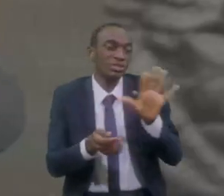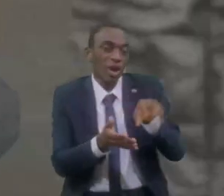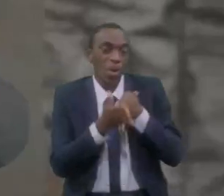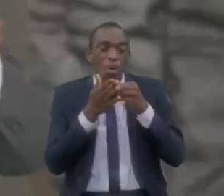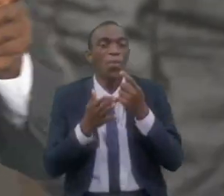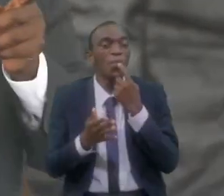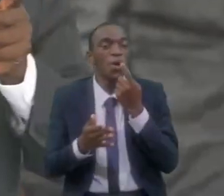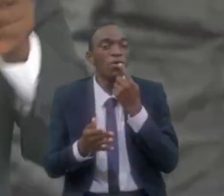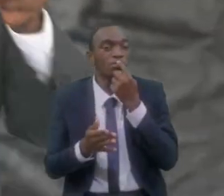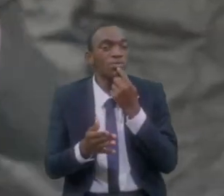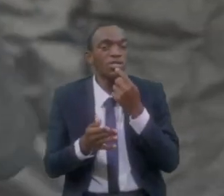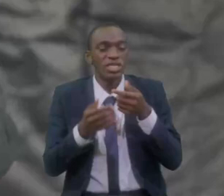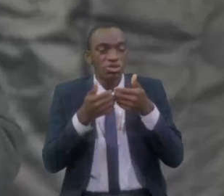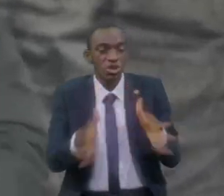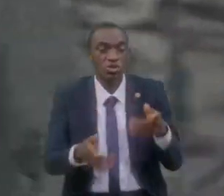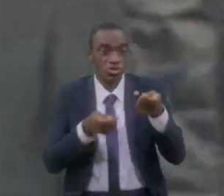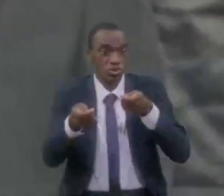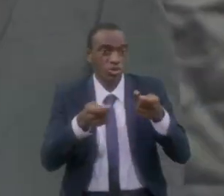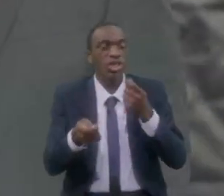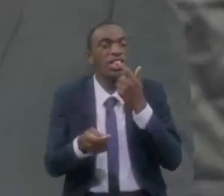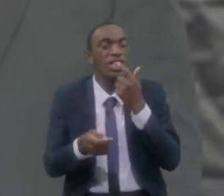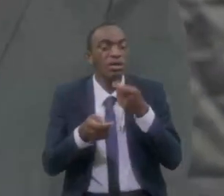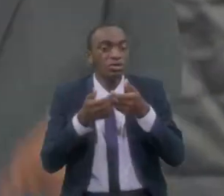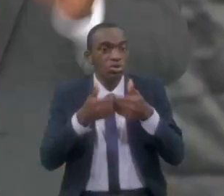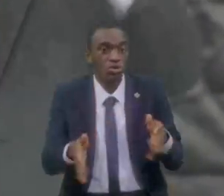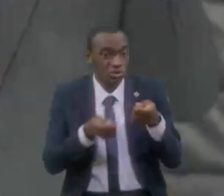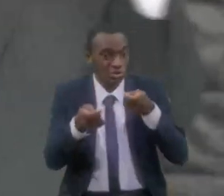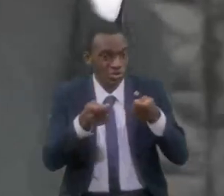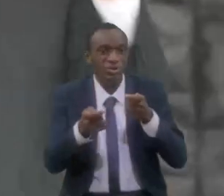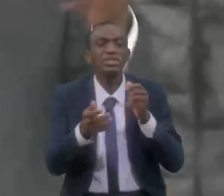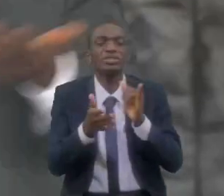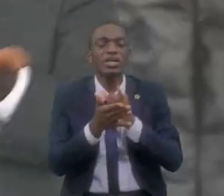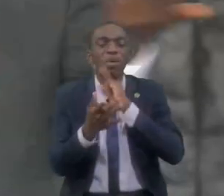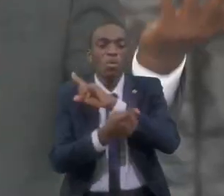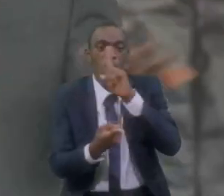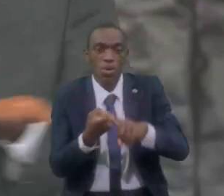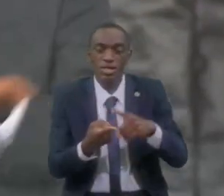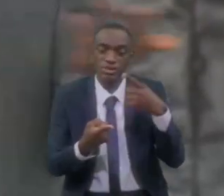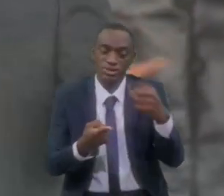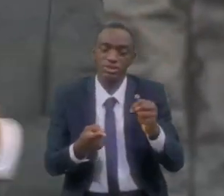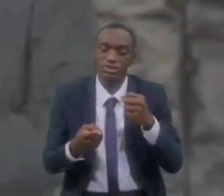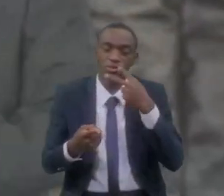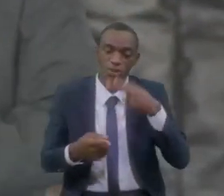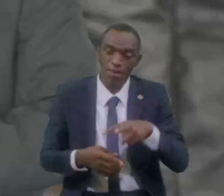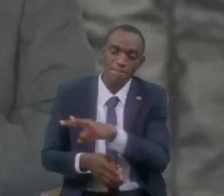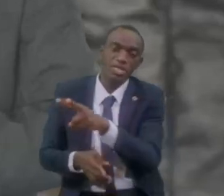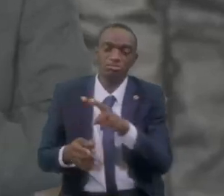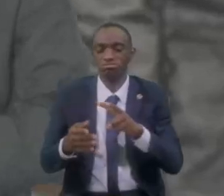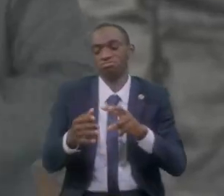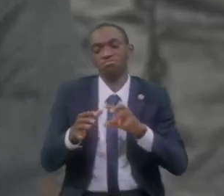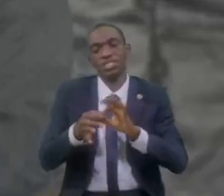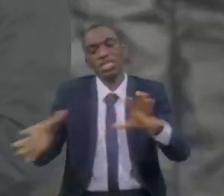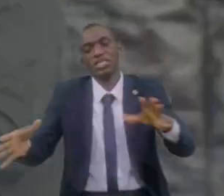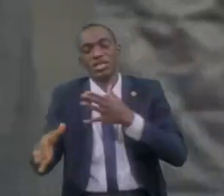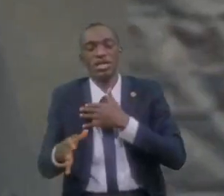de leurs lèvres, de leur langue, les serpents ont été libérés. Et ils ne